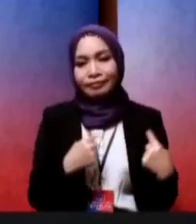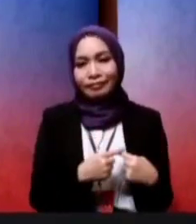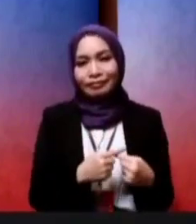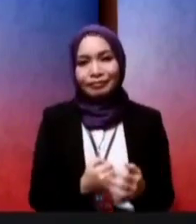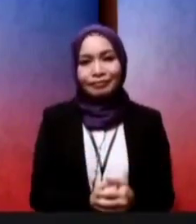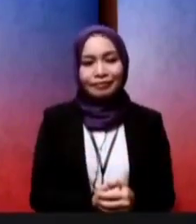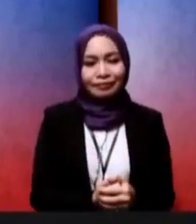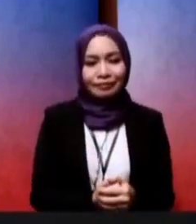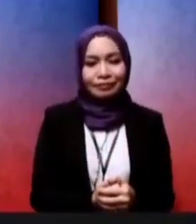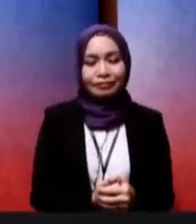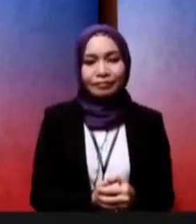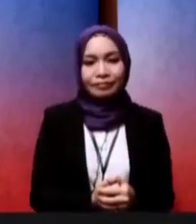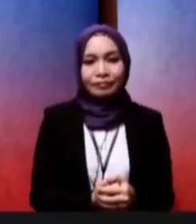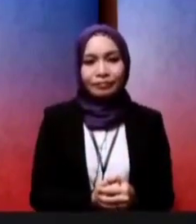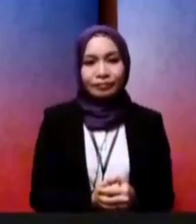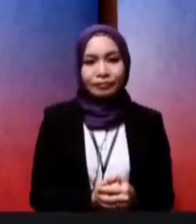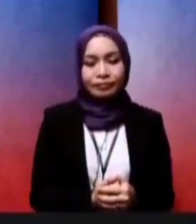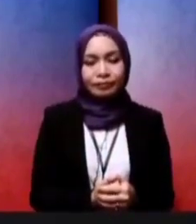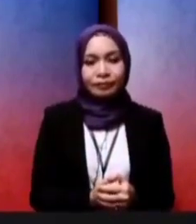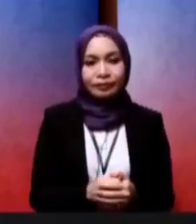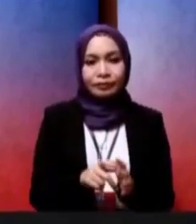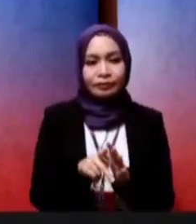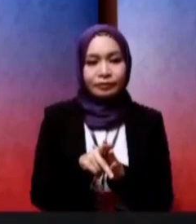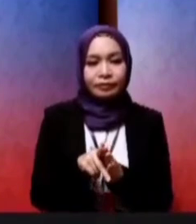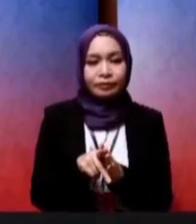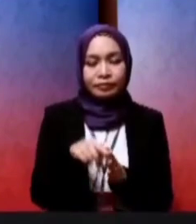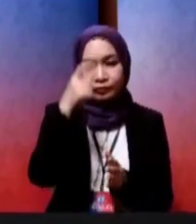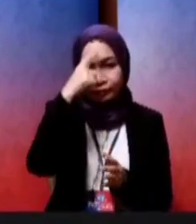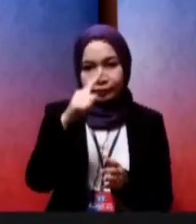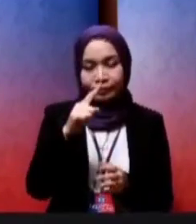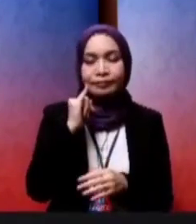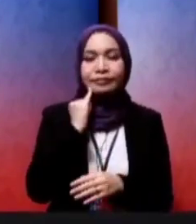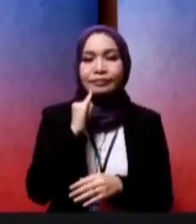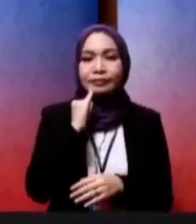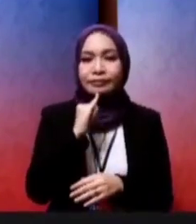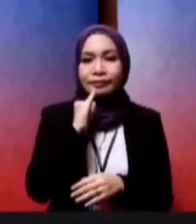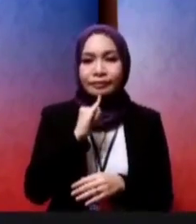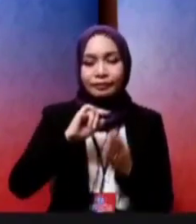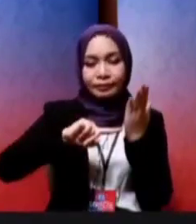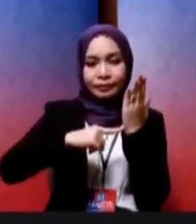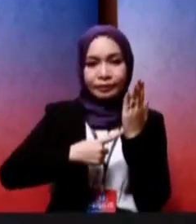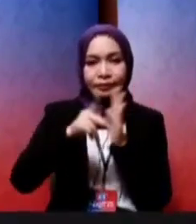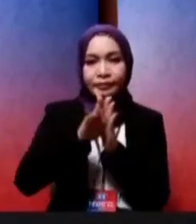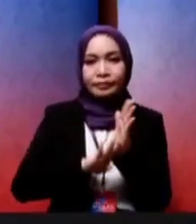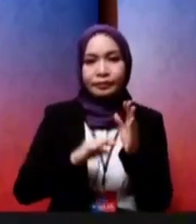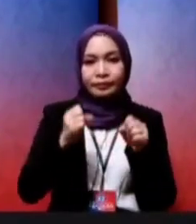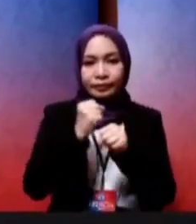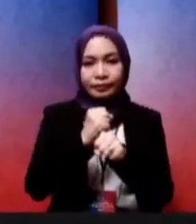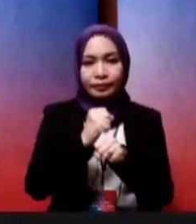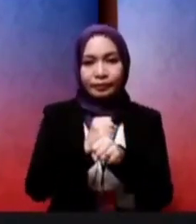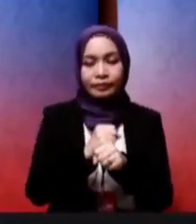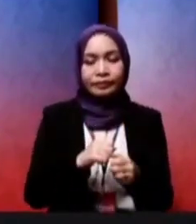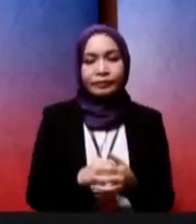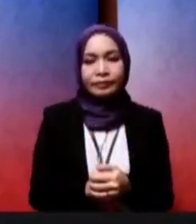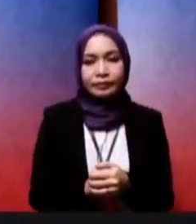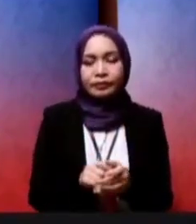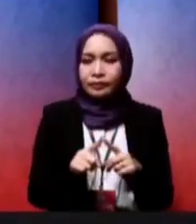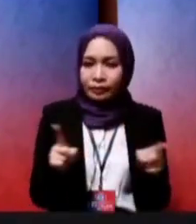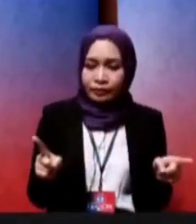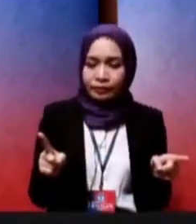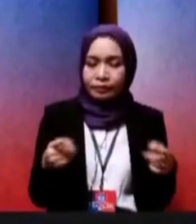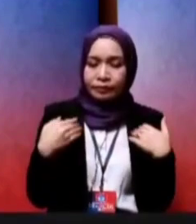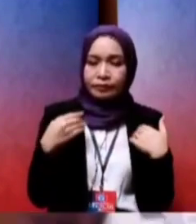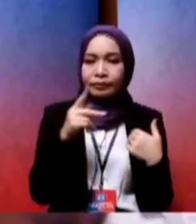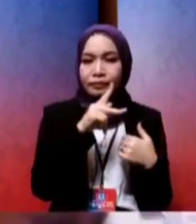gaji Bul buat para ibu kembali bekerja tapi Adakah semua anggota kita mampu